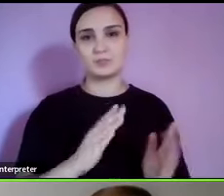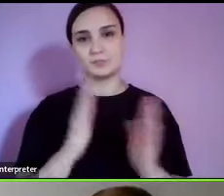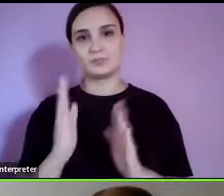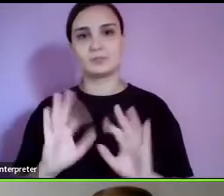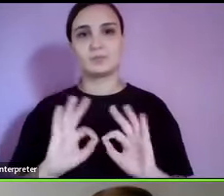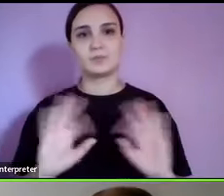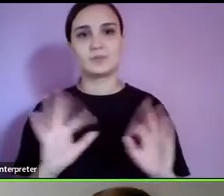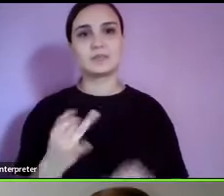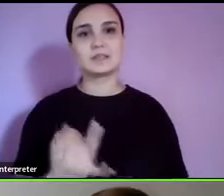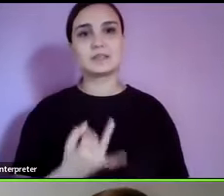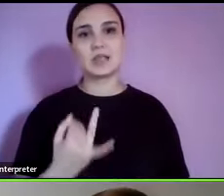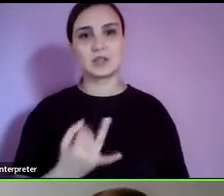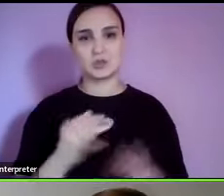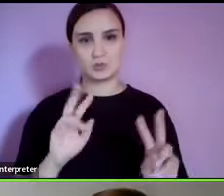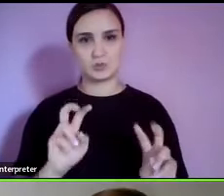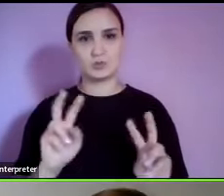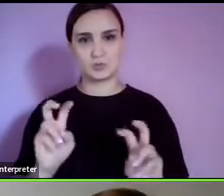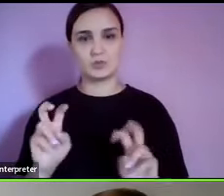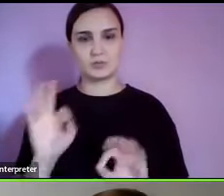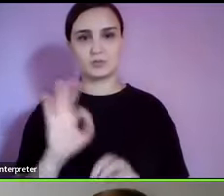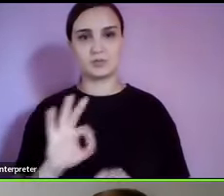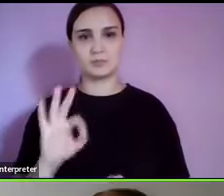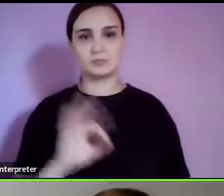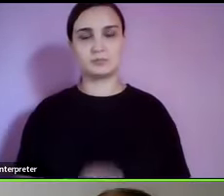და აქტუალური საკითხის გაფრთხილებაზე.